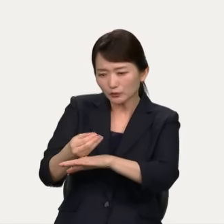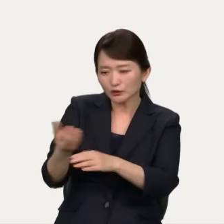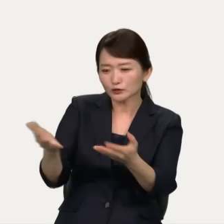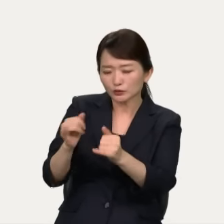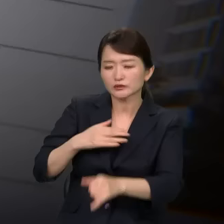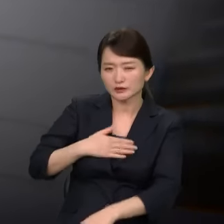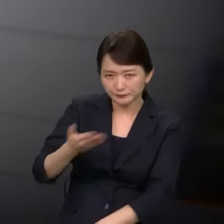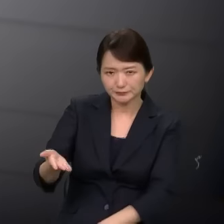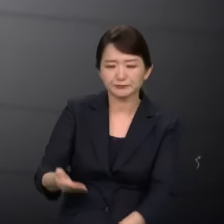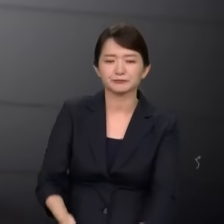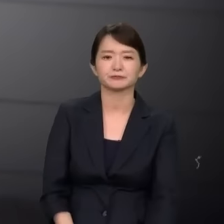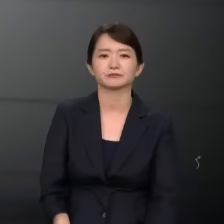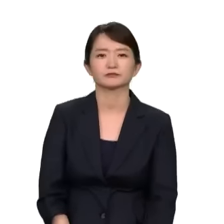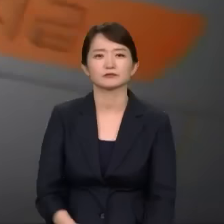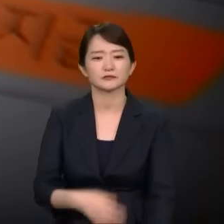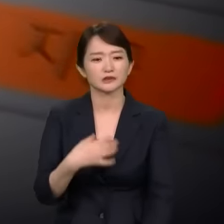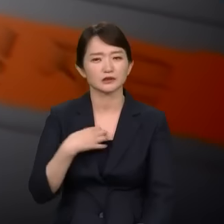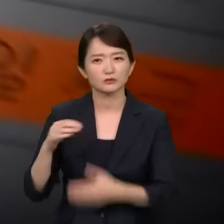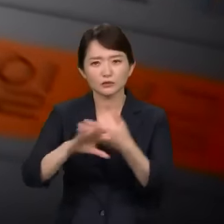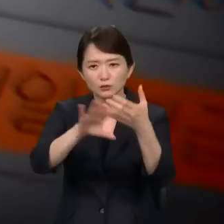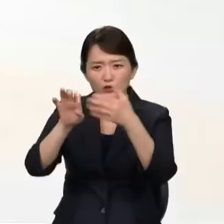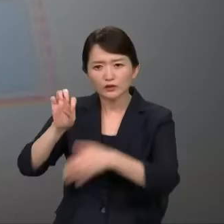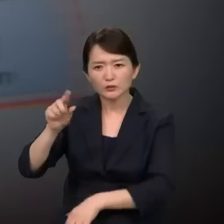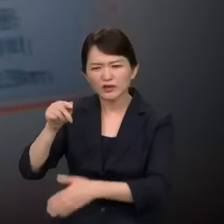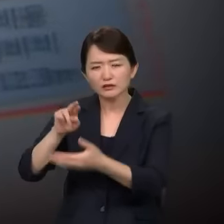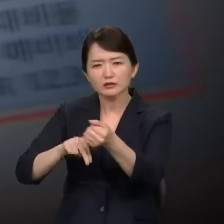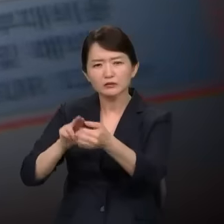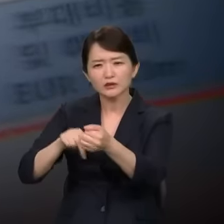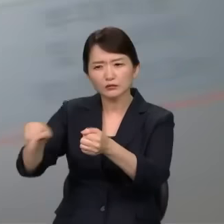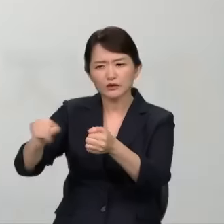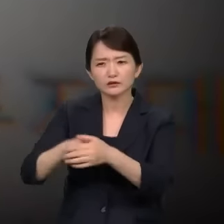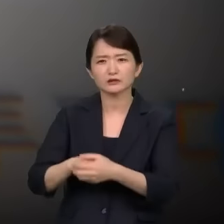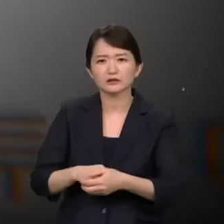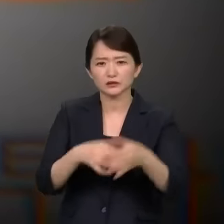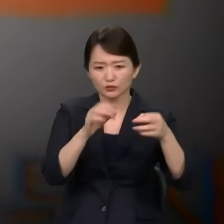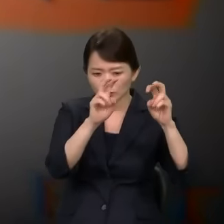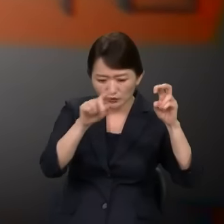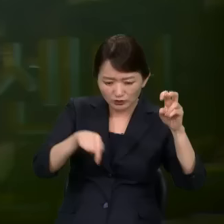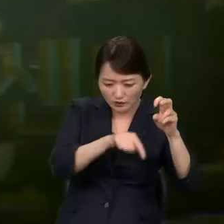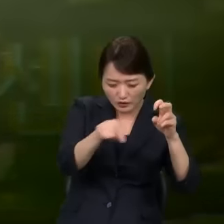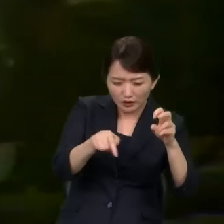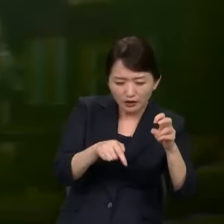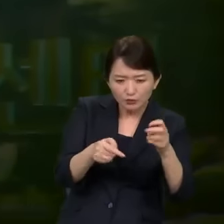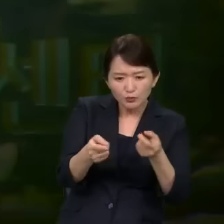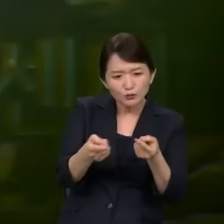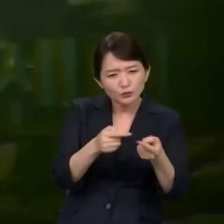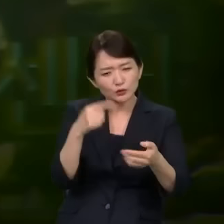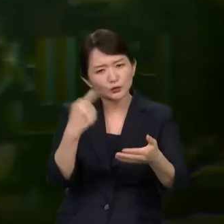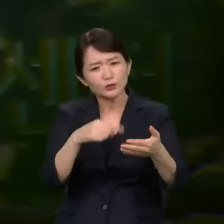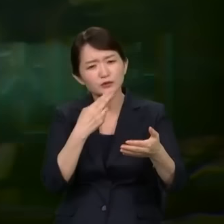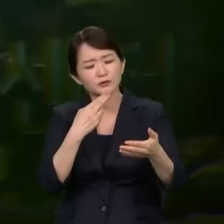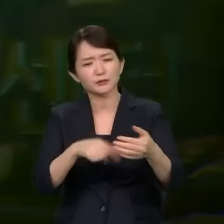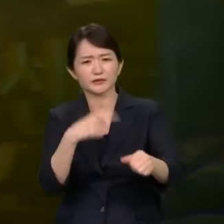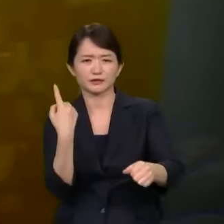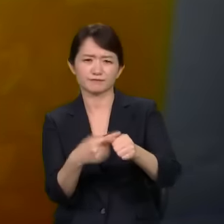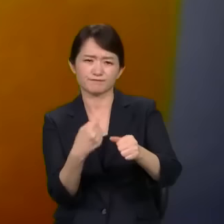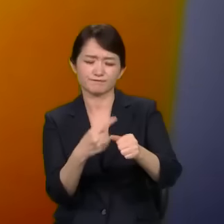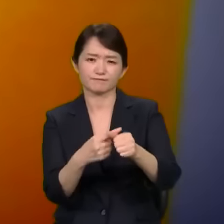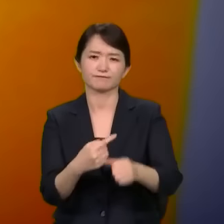했습니다. 위험한 해외 부동산 펀드를 팔면서 금융사 내부 통제가 제대로 이루어지지 않았다는 비판이